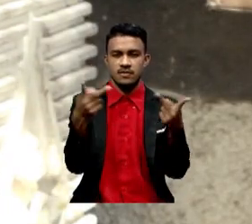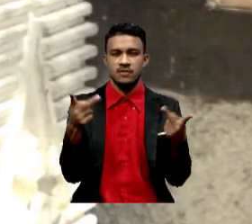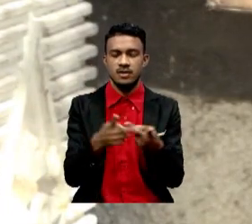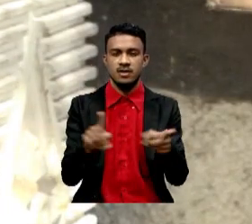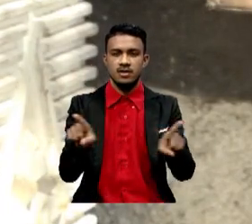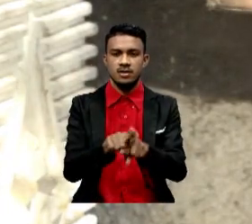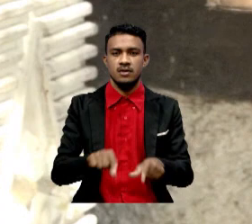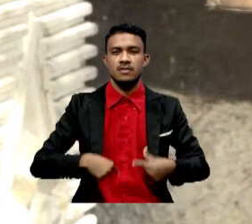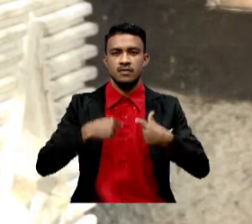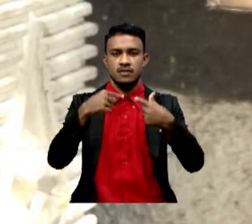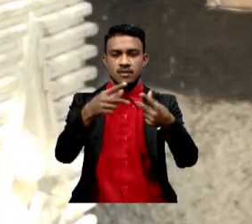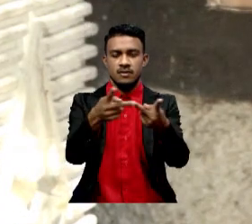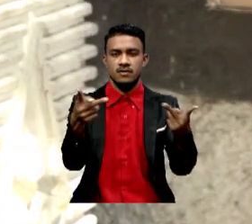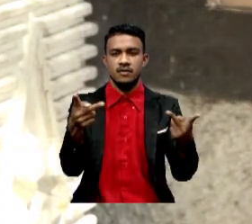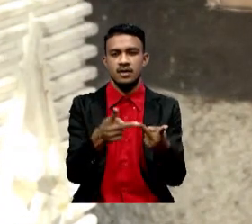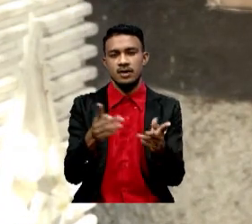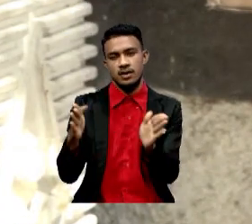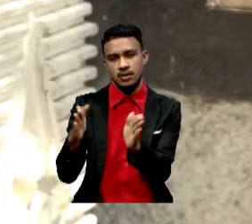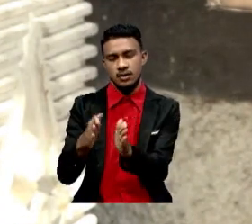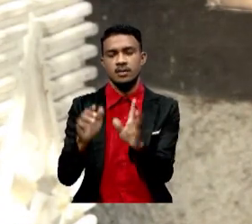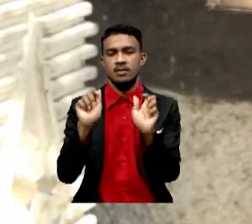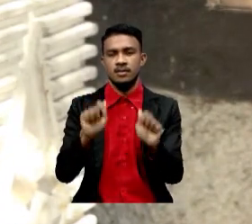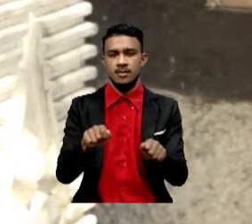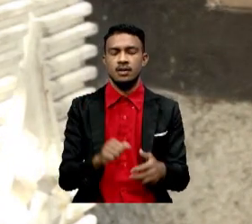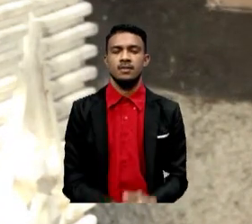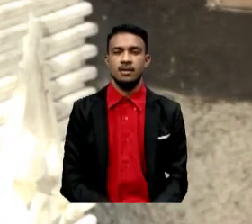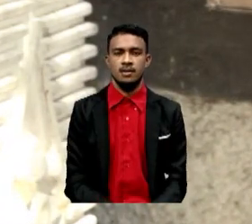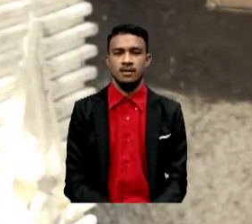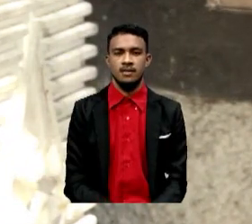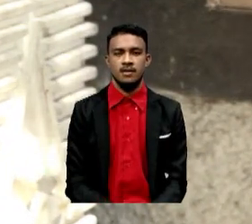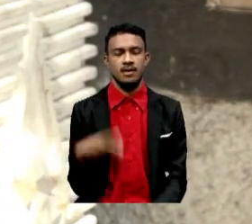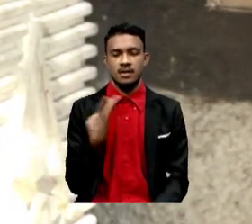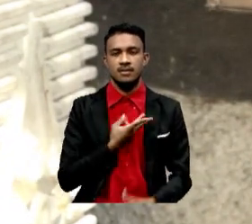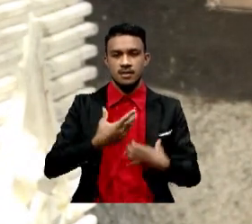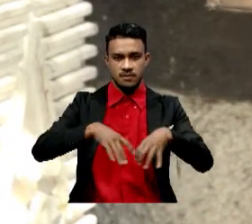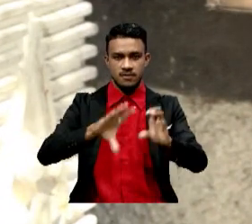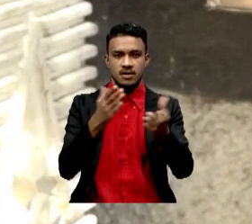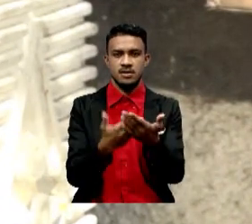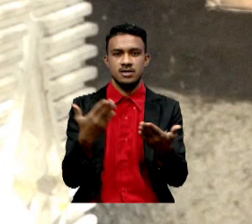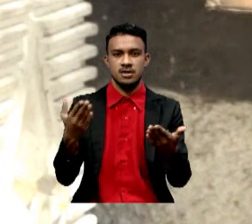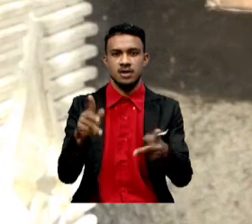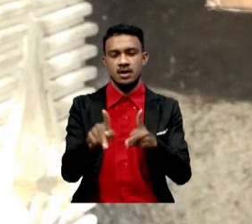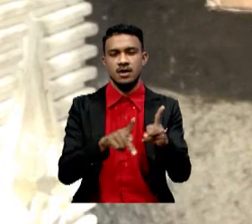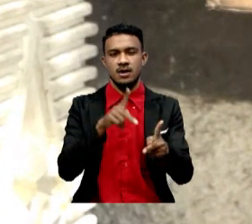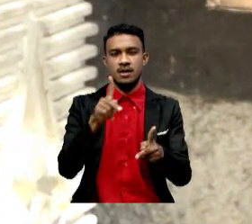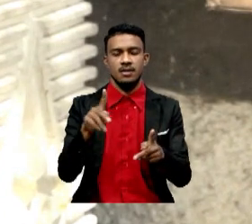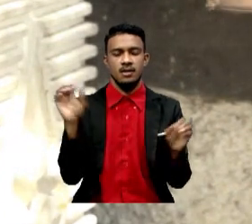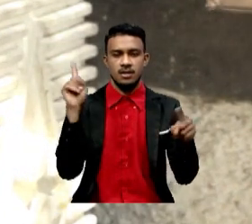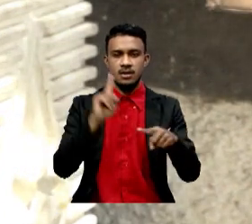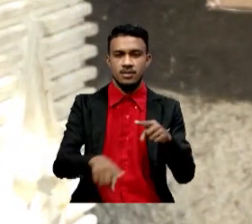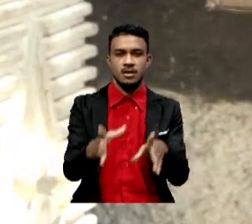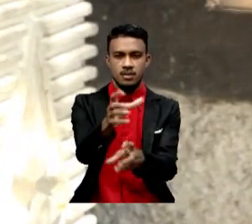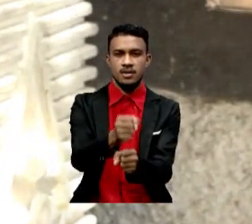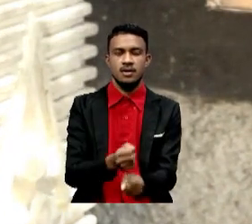fatin. Sa kikuang ide ba para be ami fan sasane balikota sira la bele mai hita mi